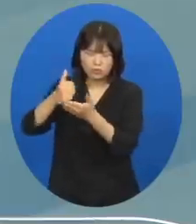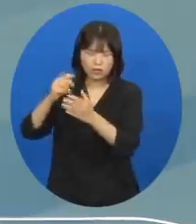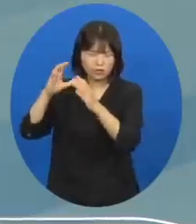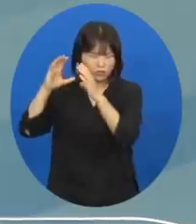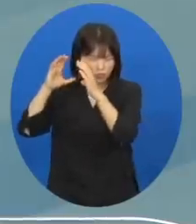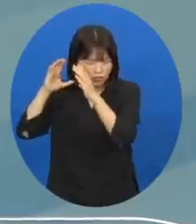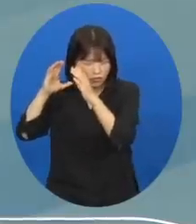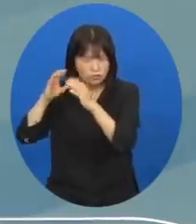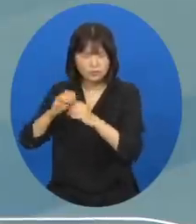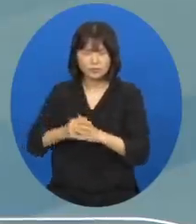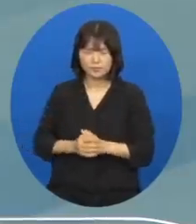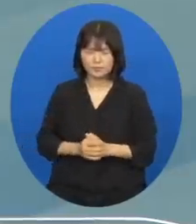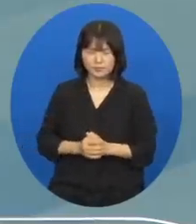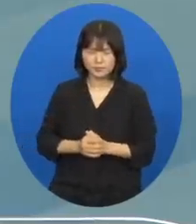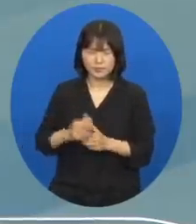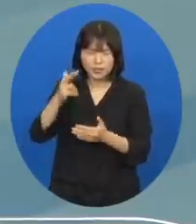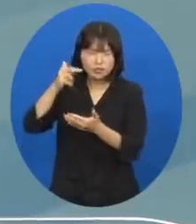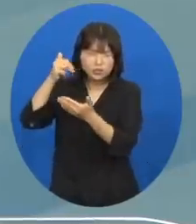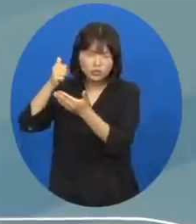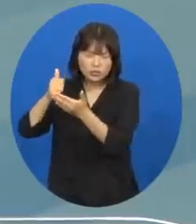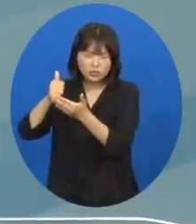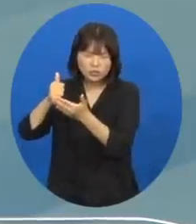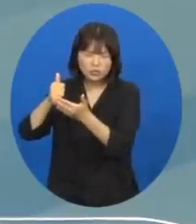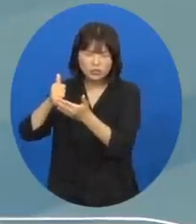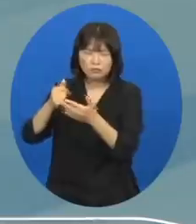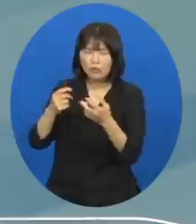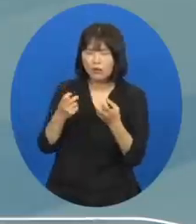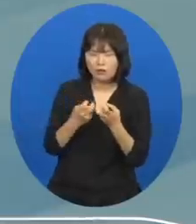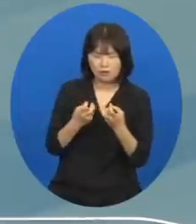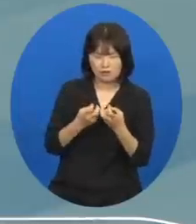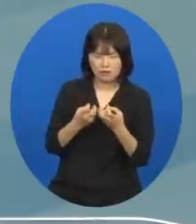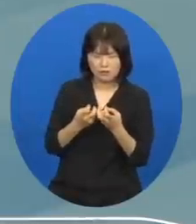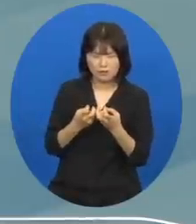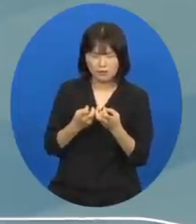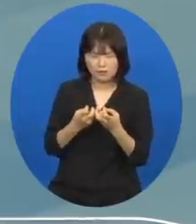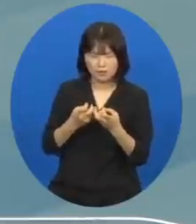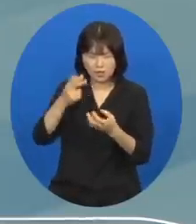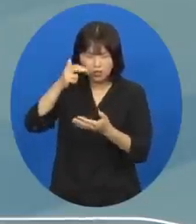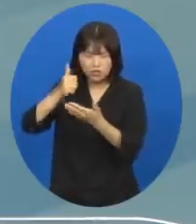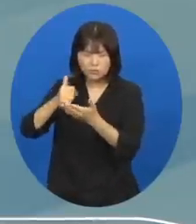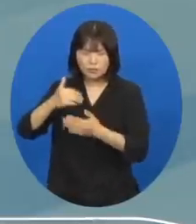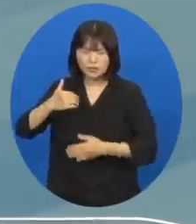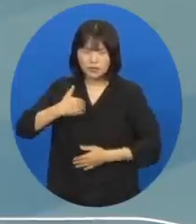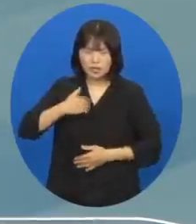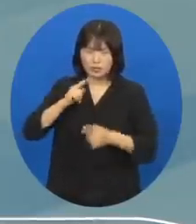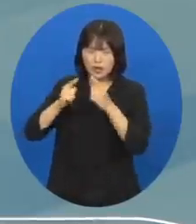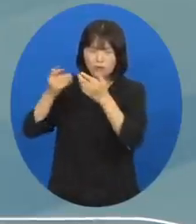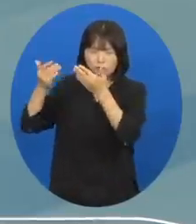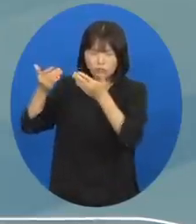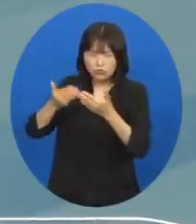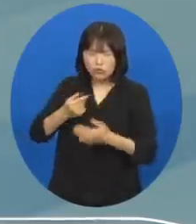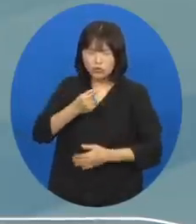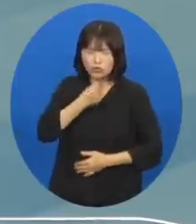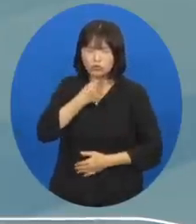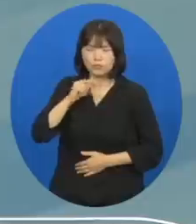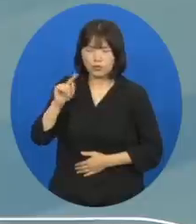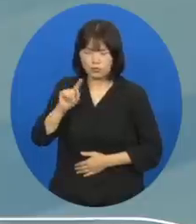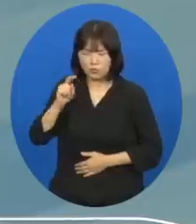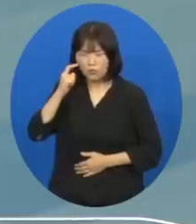기울입니다. 주님, 어떻게 해야 합니까? 주님이 저에게 말씀하고 싶으신 게